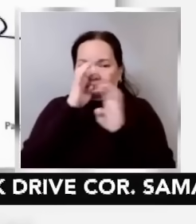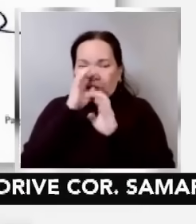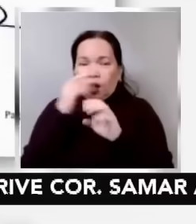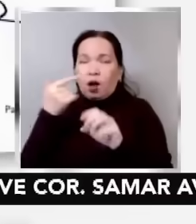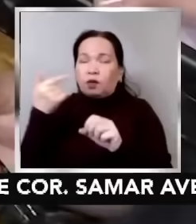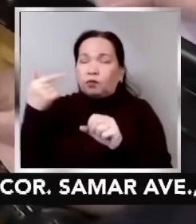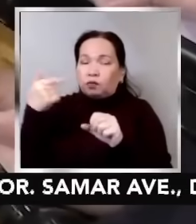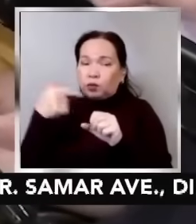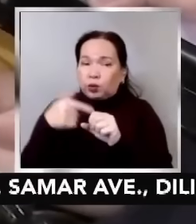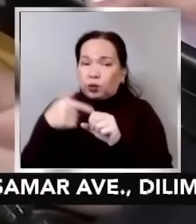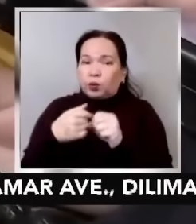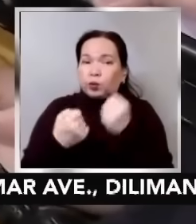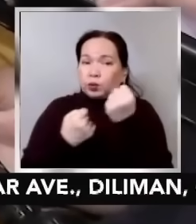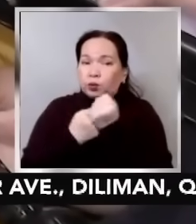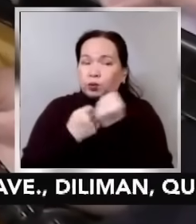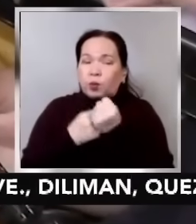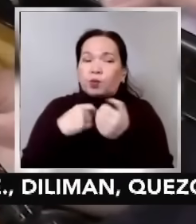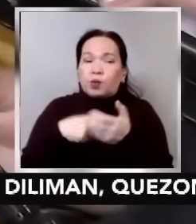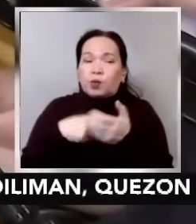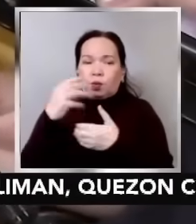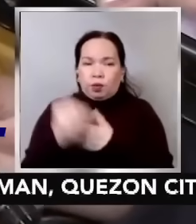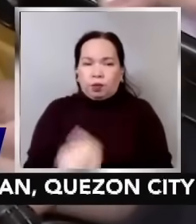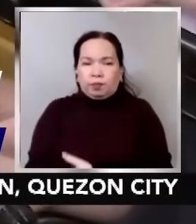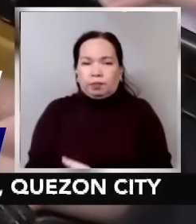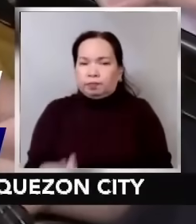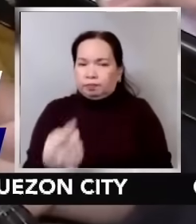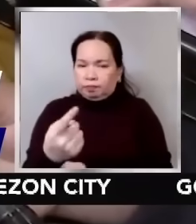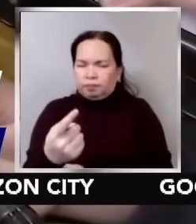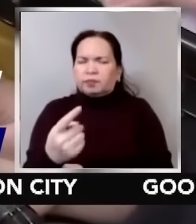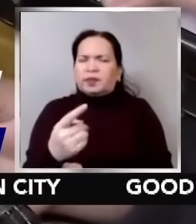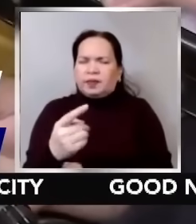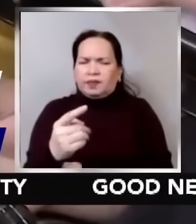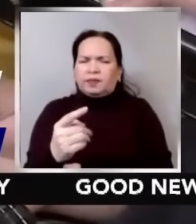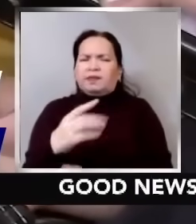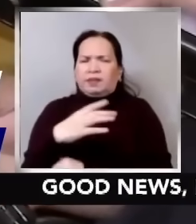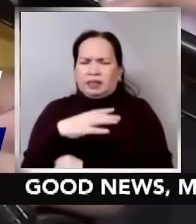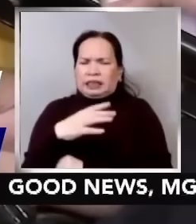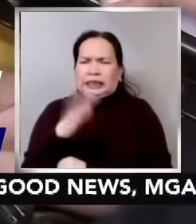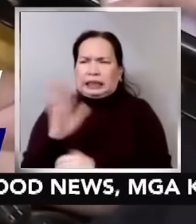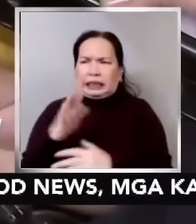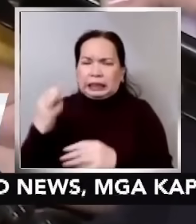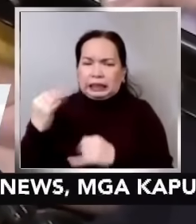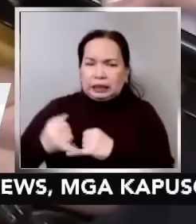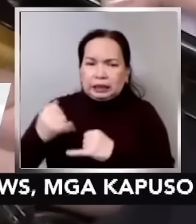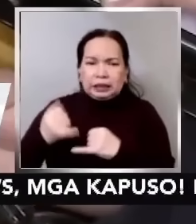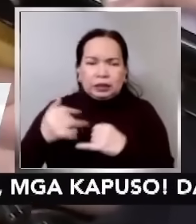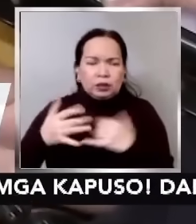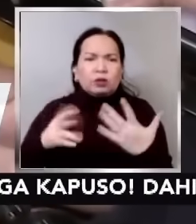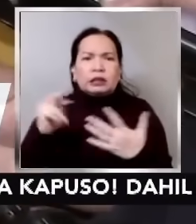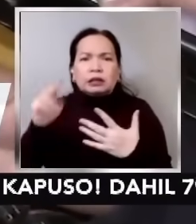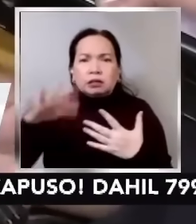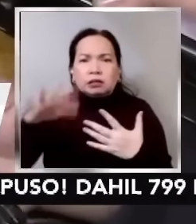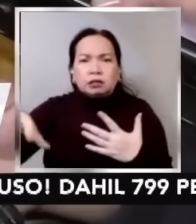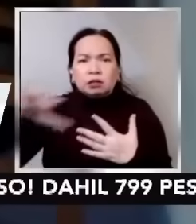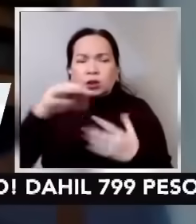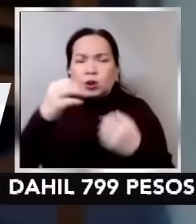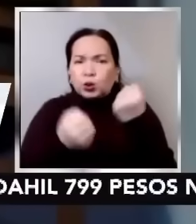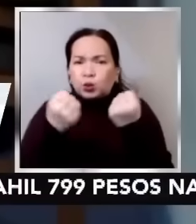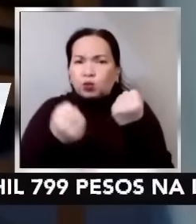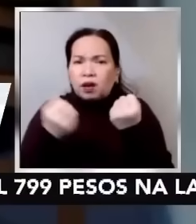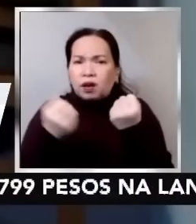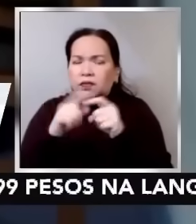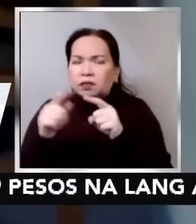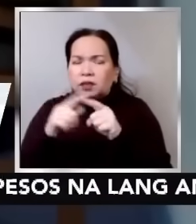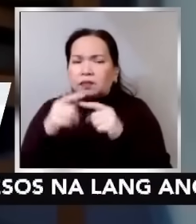public transport. Hindi natin patatagalin sapagkat kailangan niya ng ating mga kababayan na nagmamaneho ng pampublikong sasakyan. Ayon